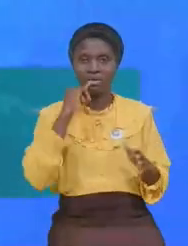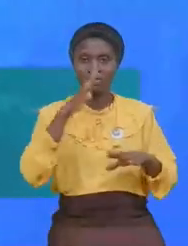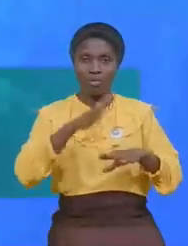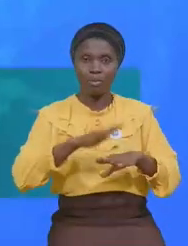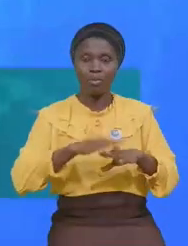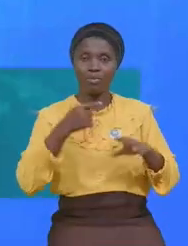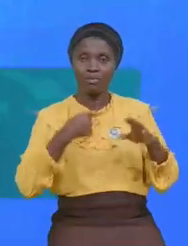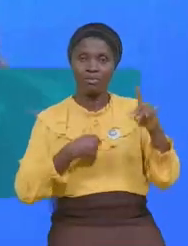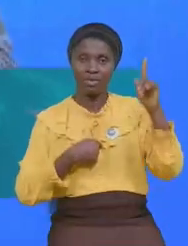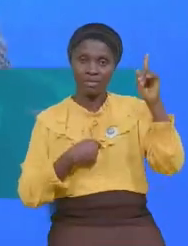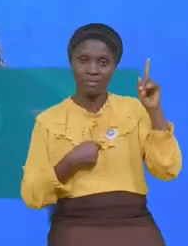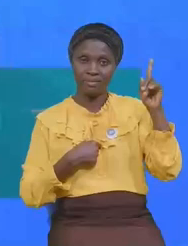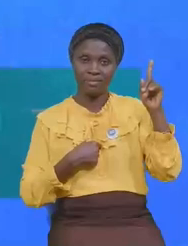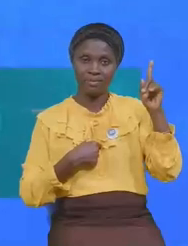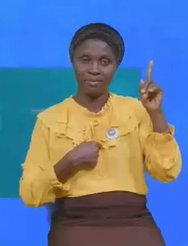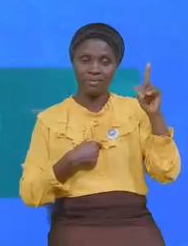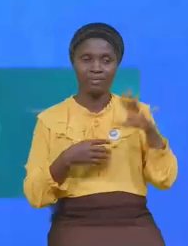L'Esprit du Seigneur est sur moi.